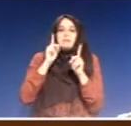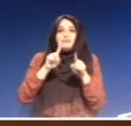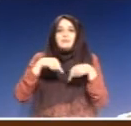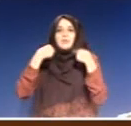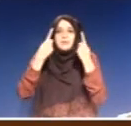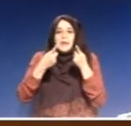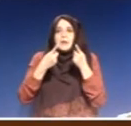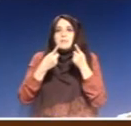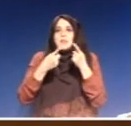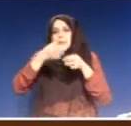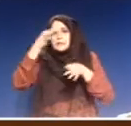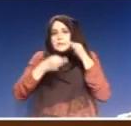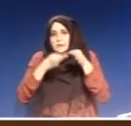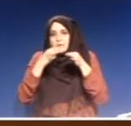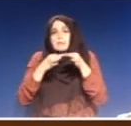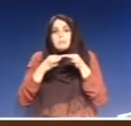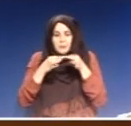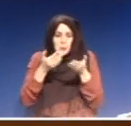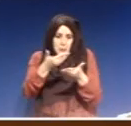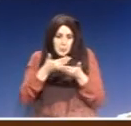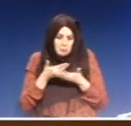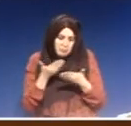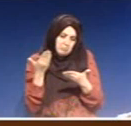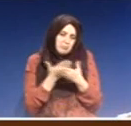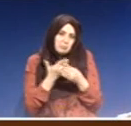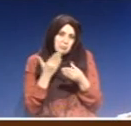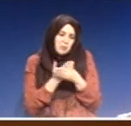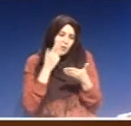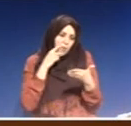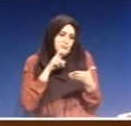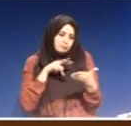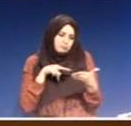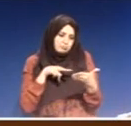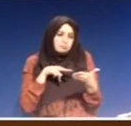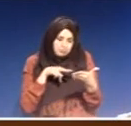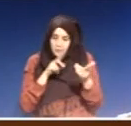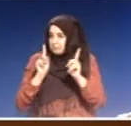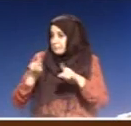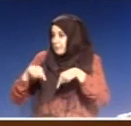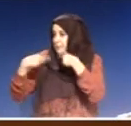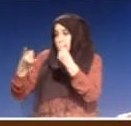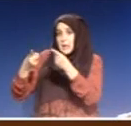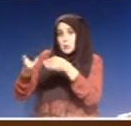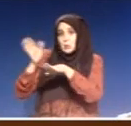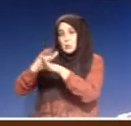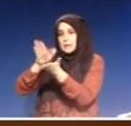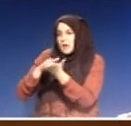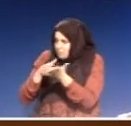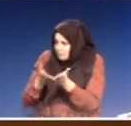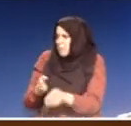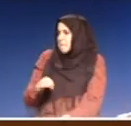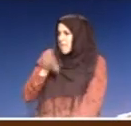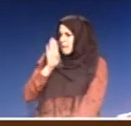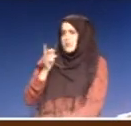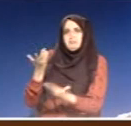كنت صورها ولا كما نقراها في القرار ولا في الحكم اللي لقاها في الميدان.